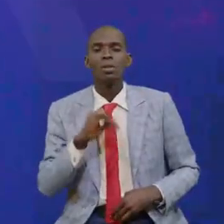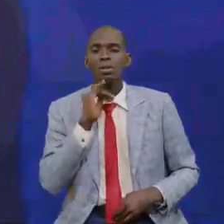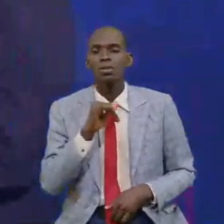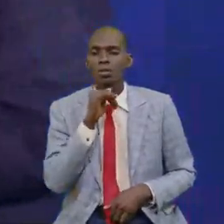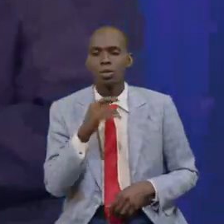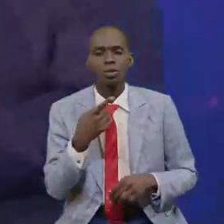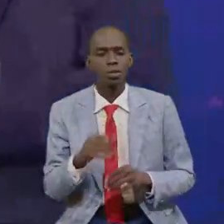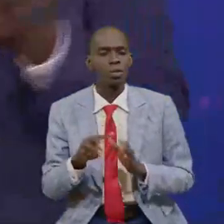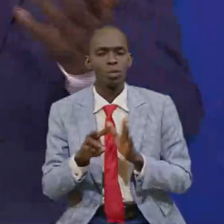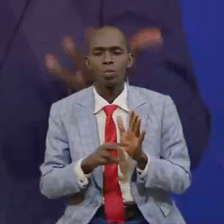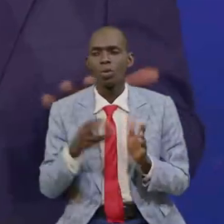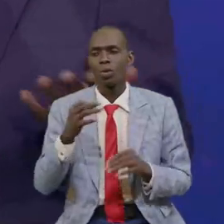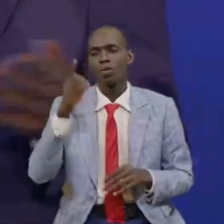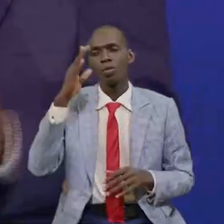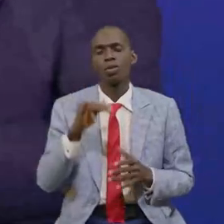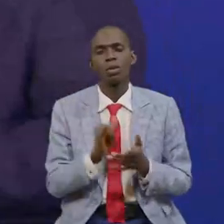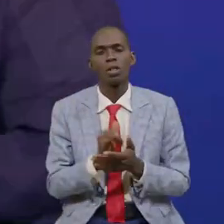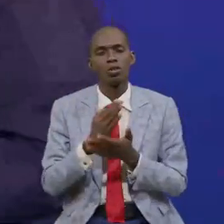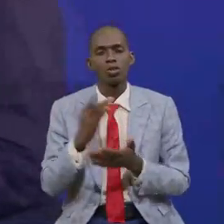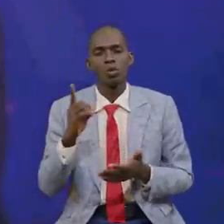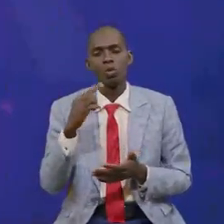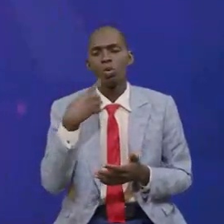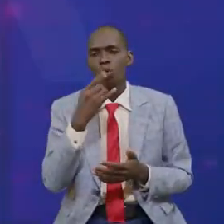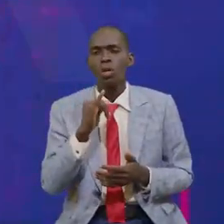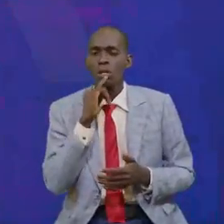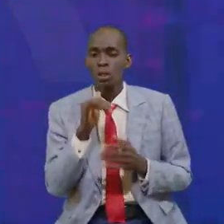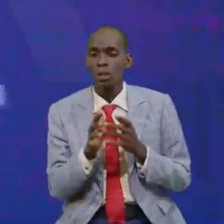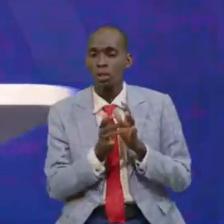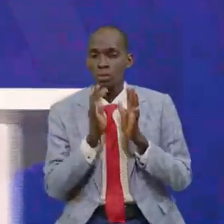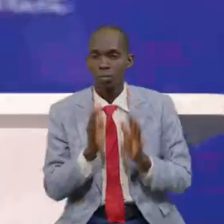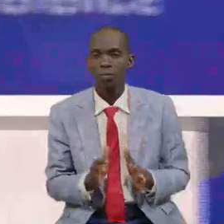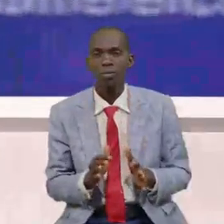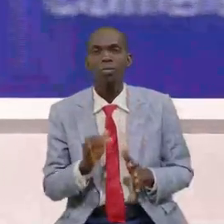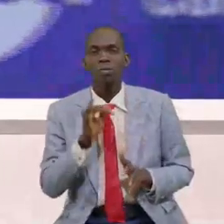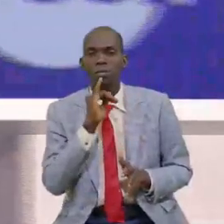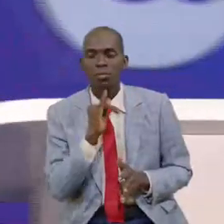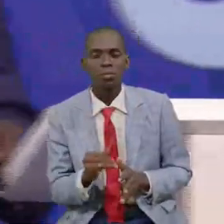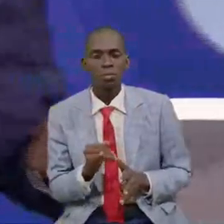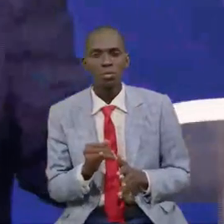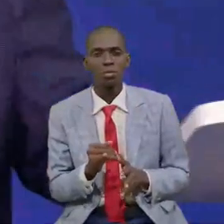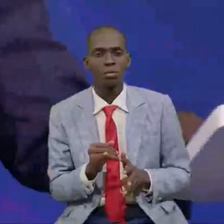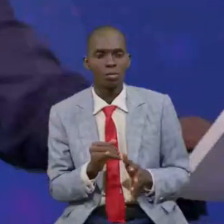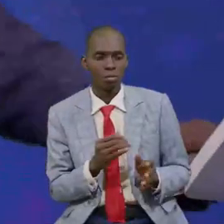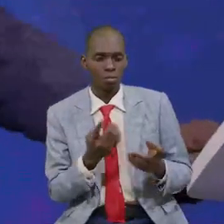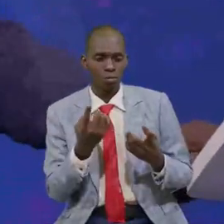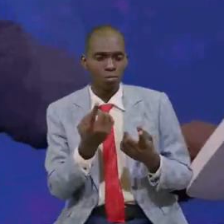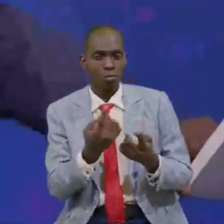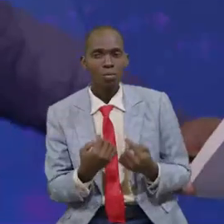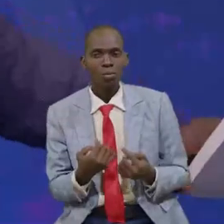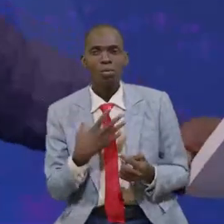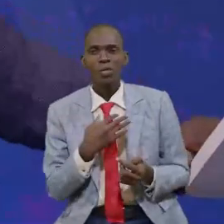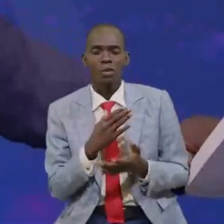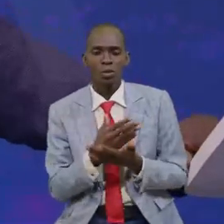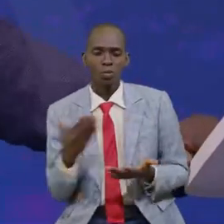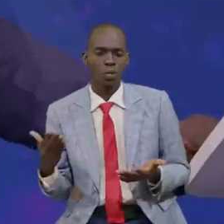volonté de Dieu. Quelqu'un qui était un croyant, il vient et quelque chose est entré en lui et il a